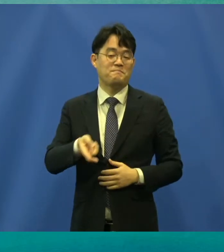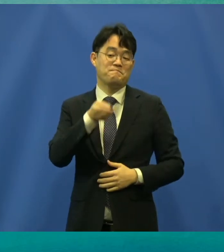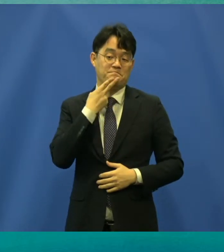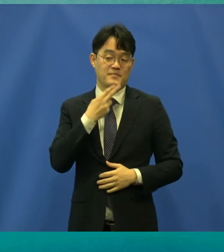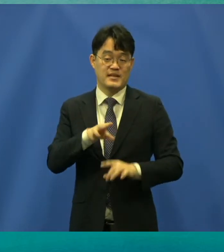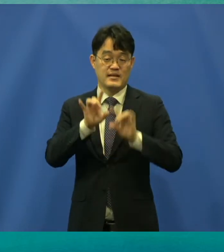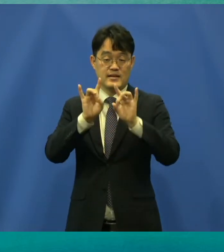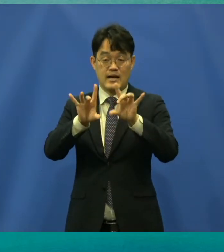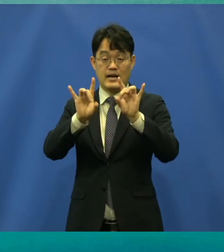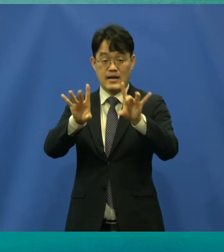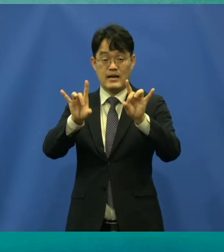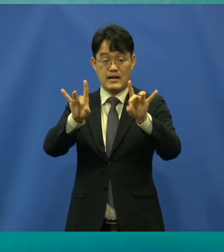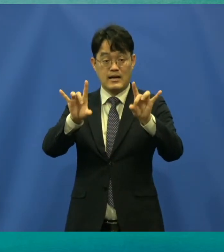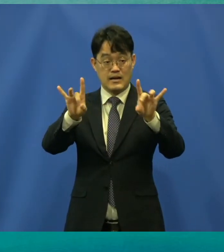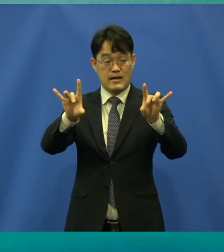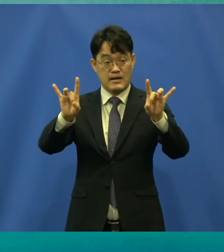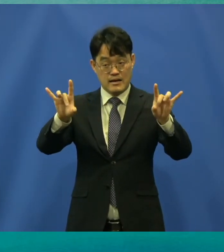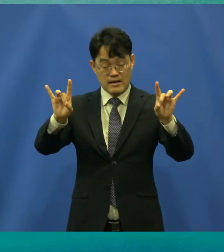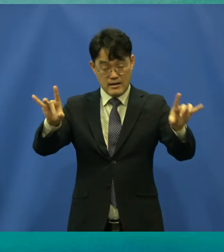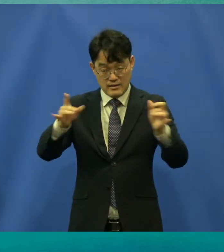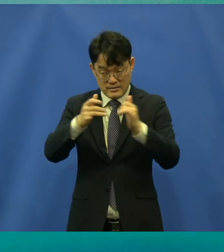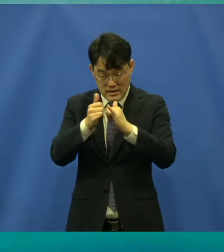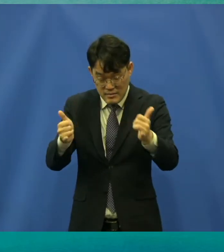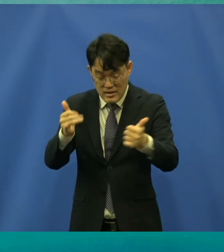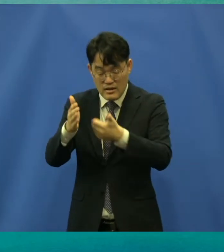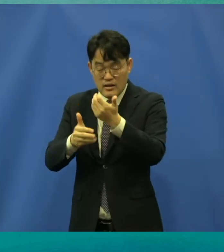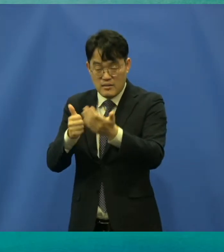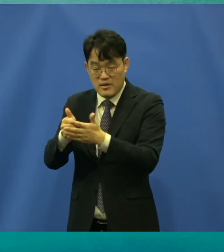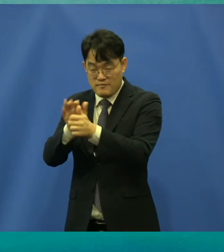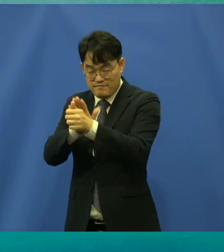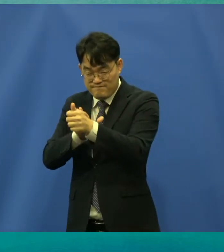사람에게 하나님은 무지하게 공을 들이십니다.